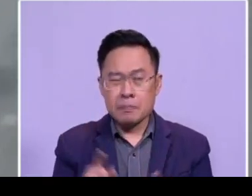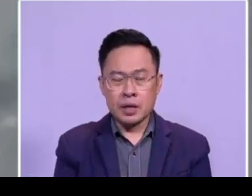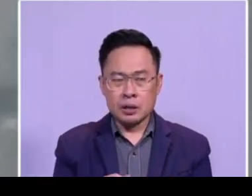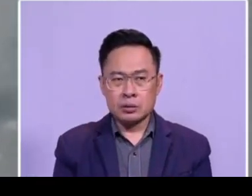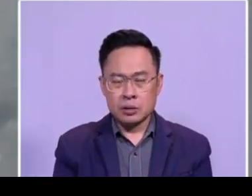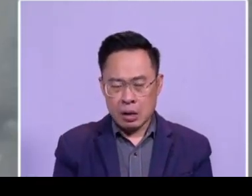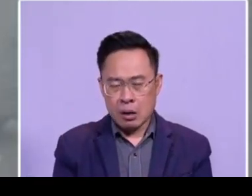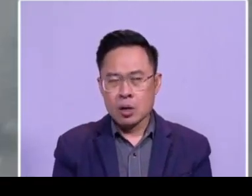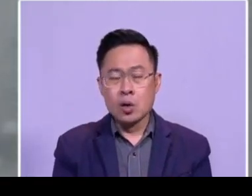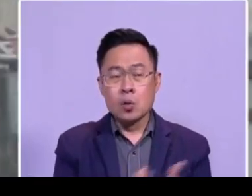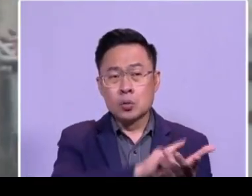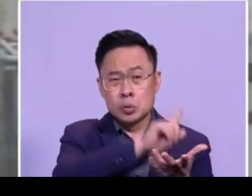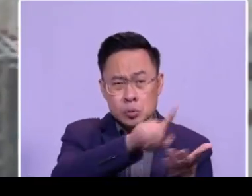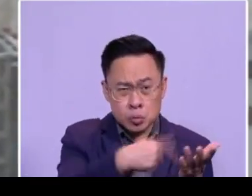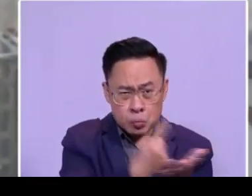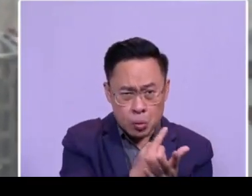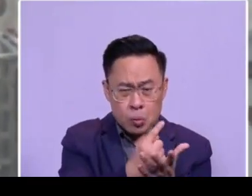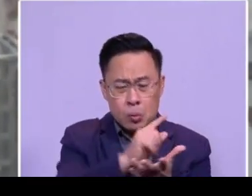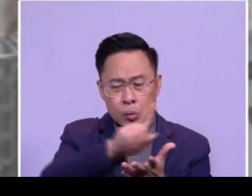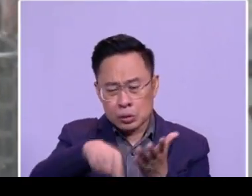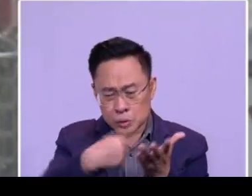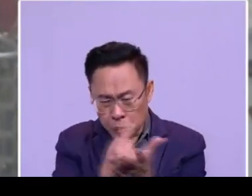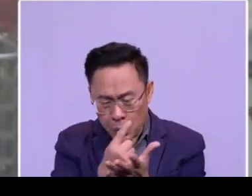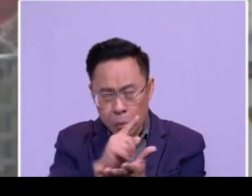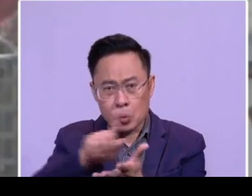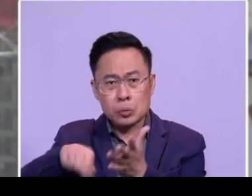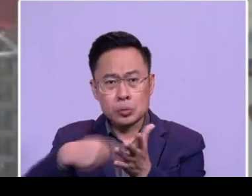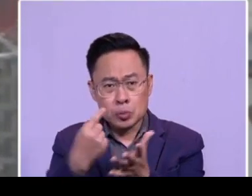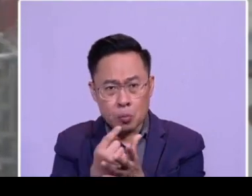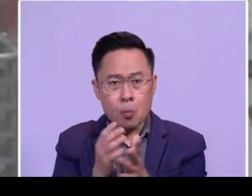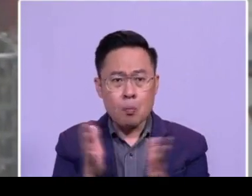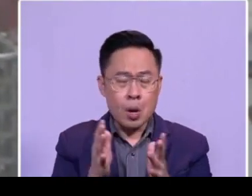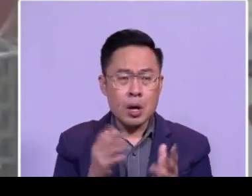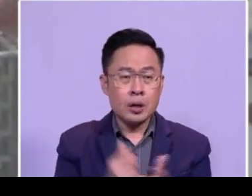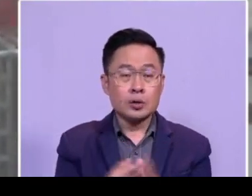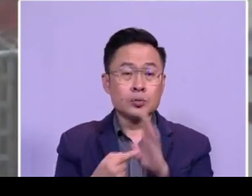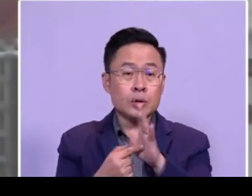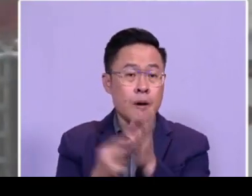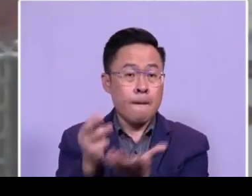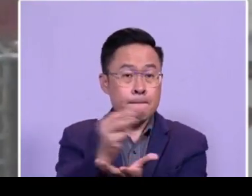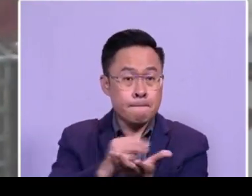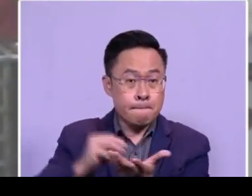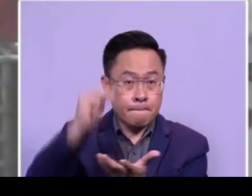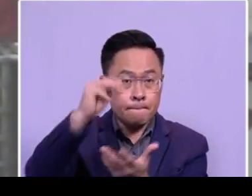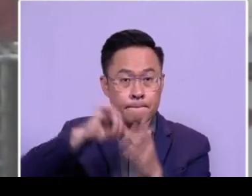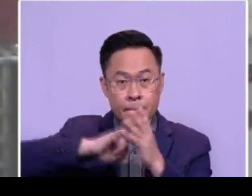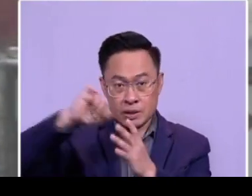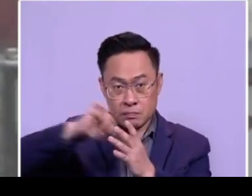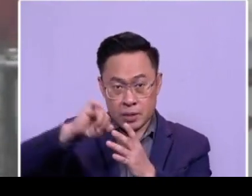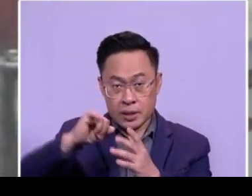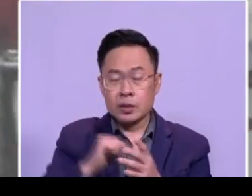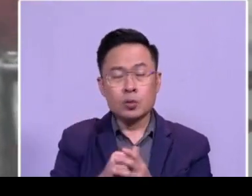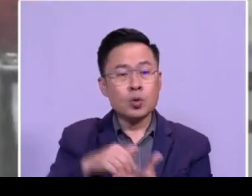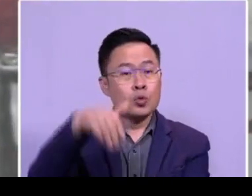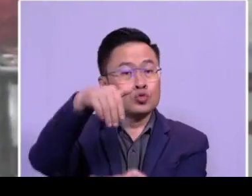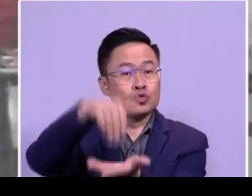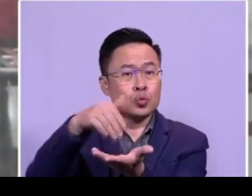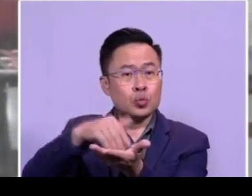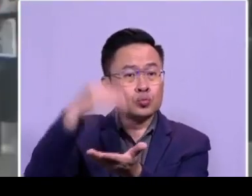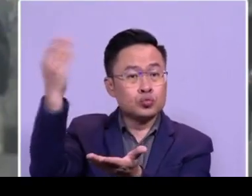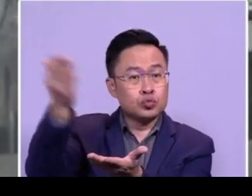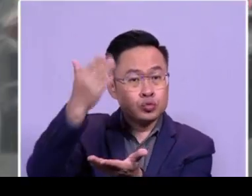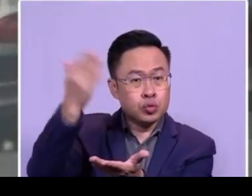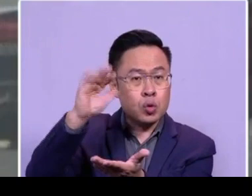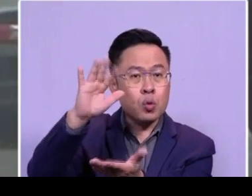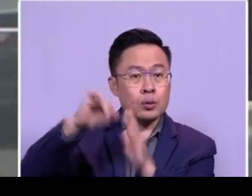ายชั่วโมงฟังแล้วจะตกใจค่ะศูนย์ข้อมูลเปลี่ยนแปลงสภาพภูมิอากาศมหาวิทยาลัยเชียงใหม่ค่ะที่บ้านปางเฟืองตำบลปิงโค้ง